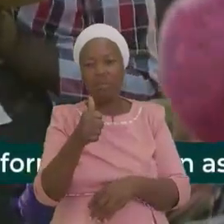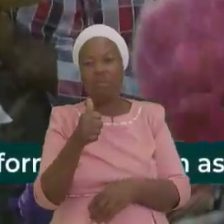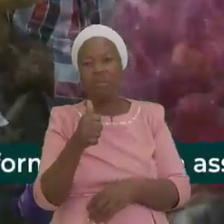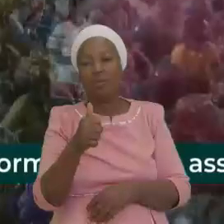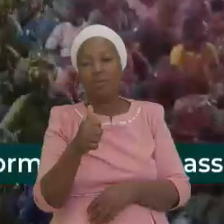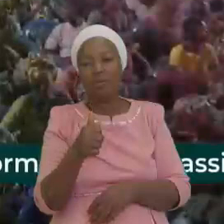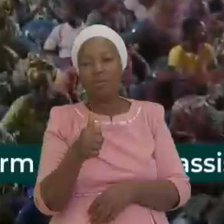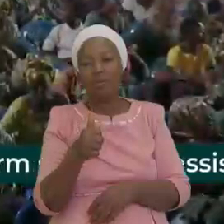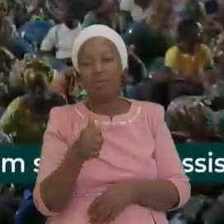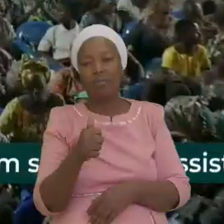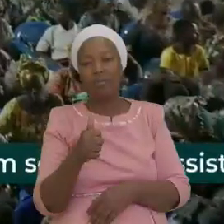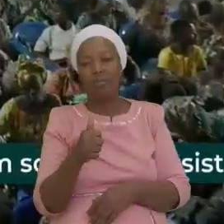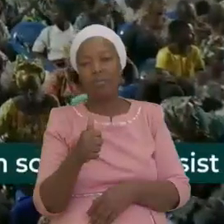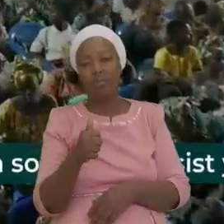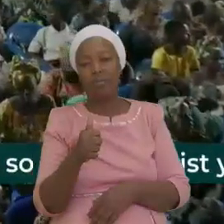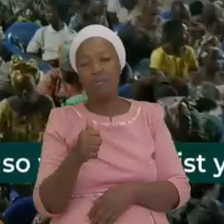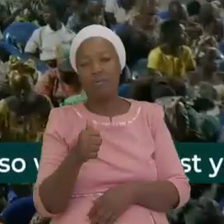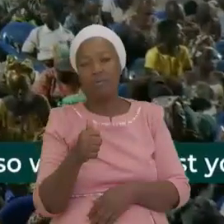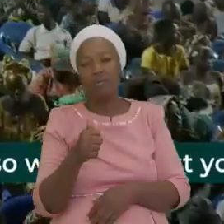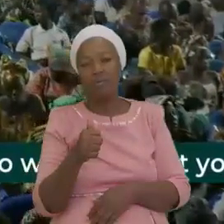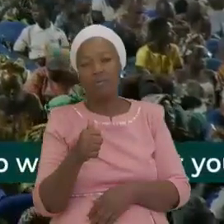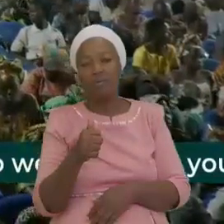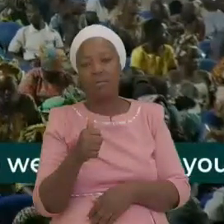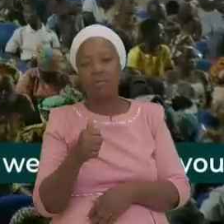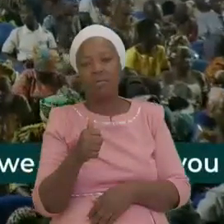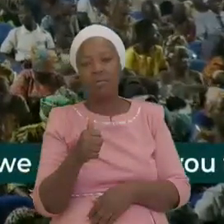Si vous avez fini,